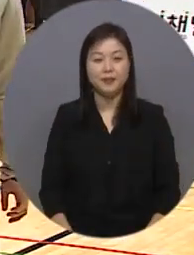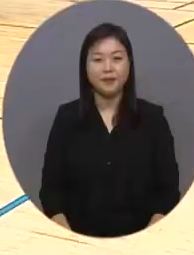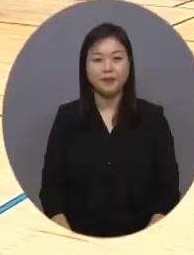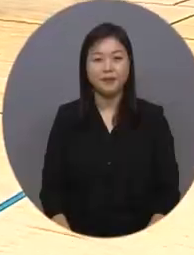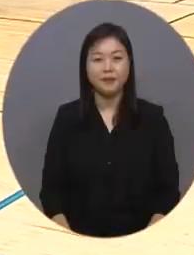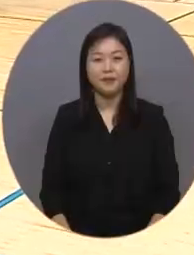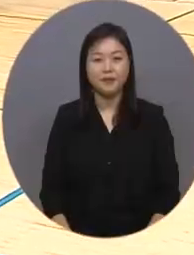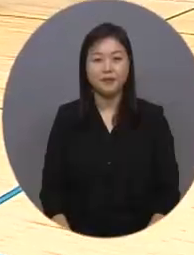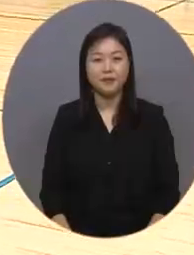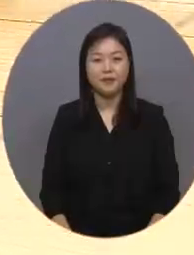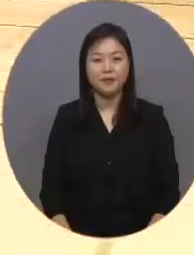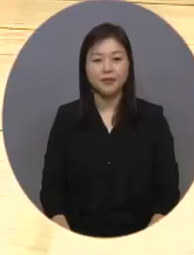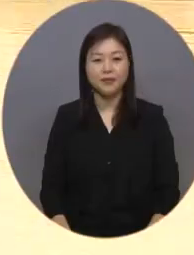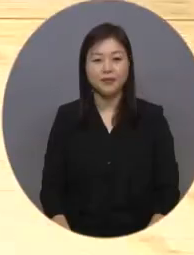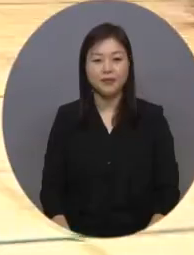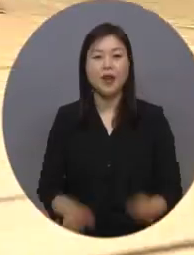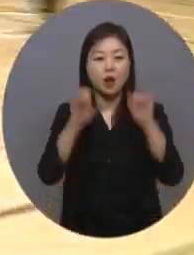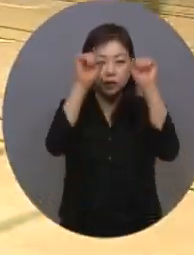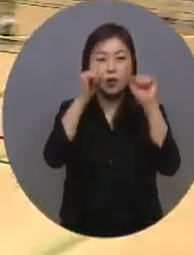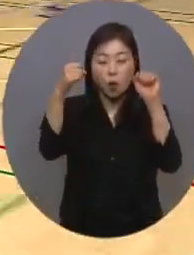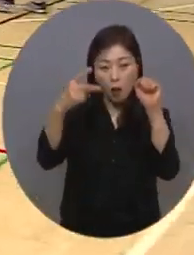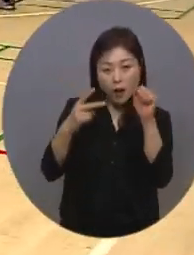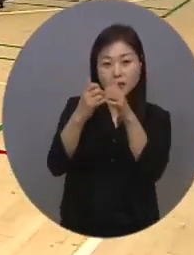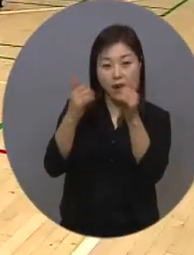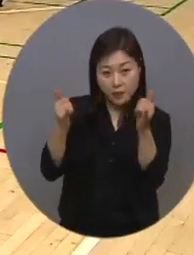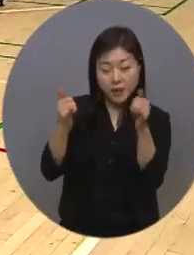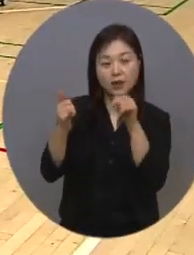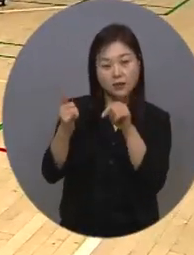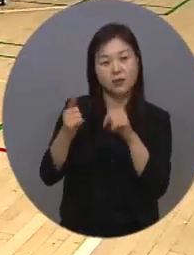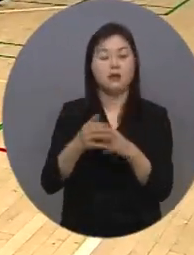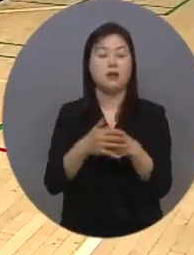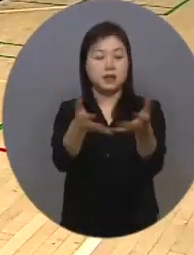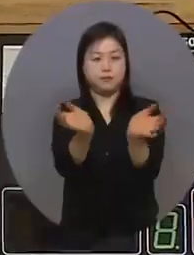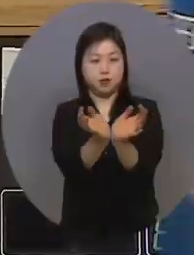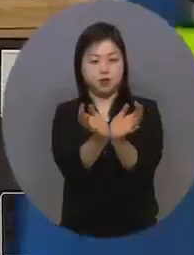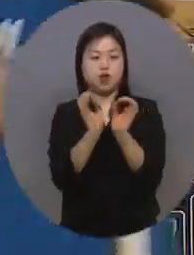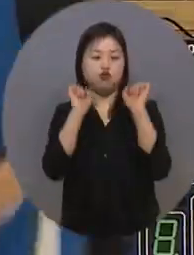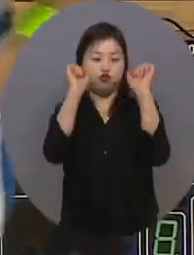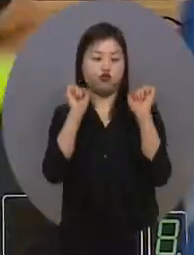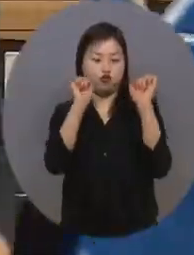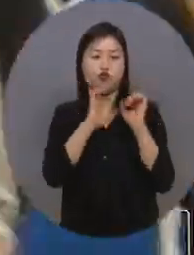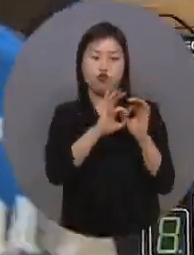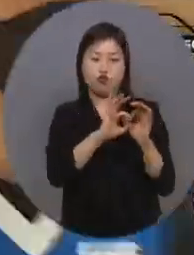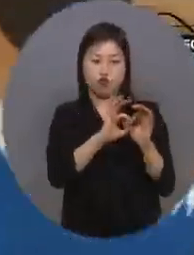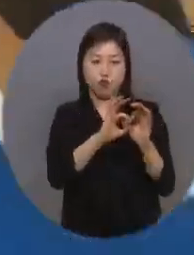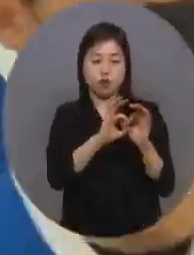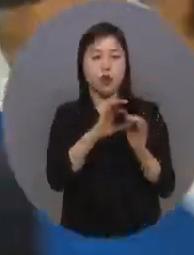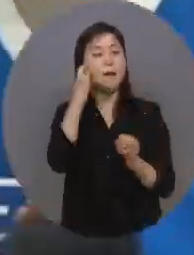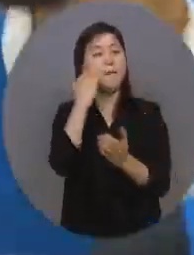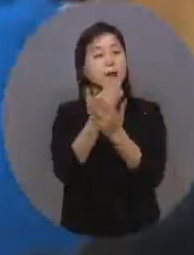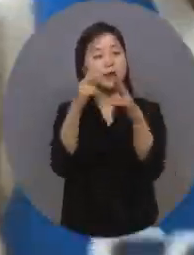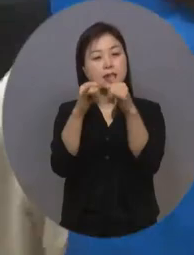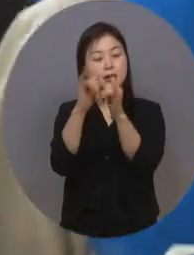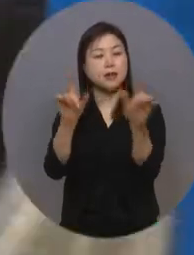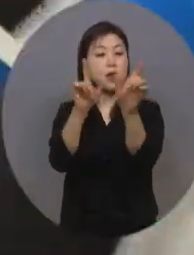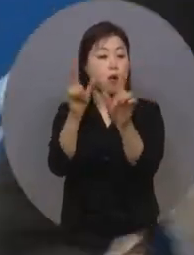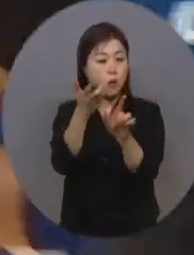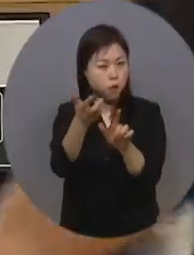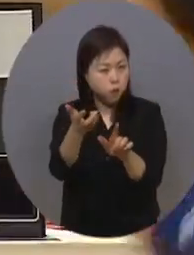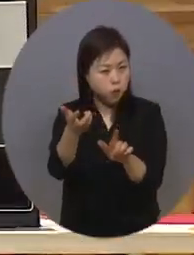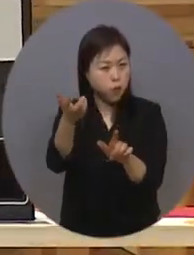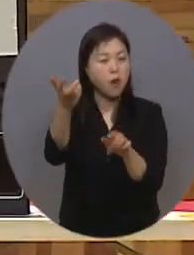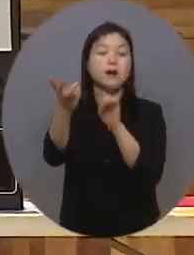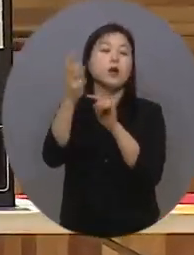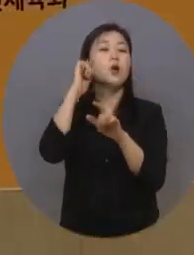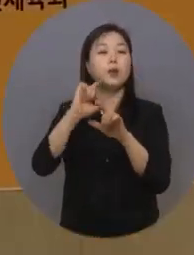같습니다. 스포츠와 사람들은 운동을 통해 발달장애인들의 보다 나은 삶을 고민하고 있습니다. 농구를